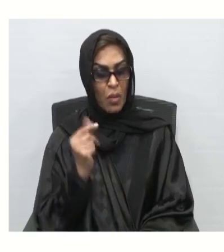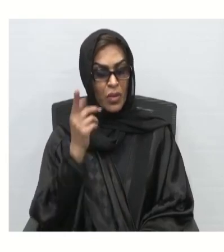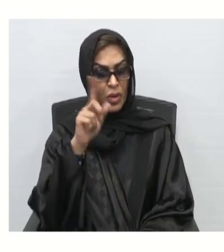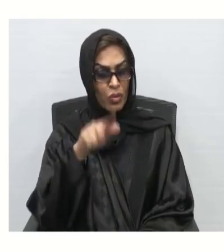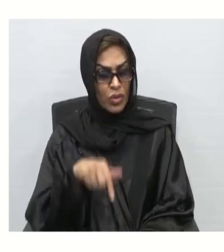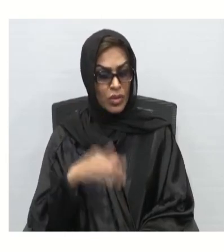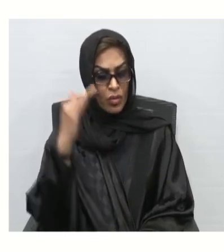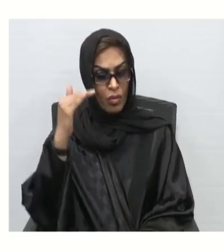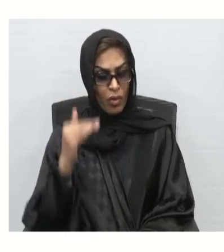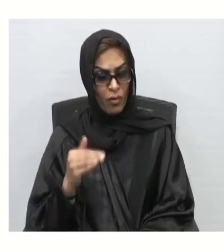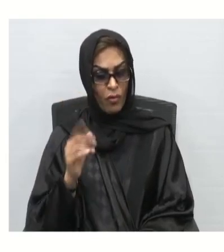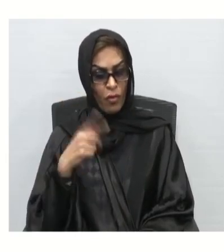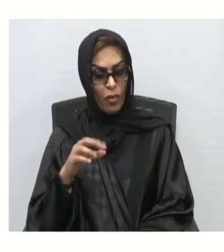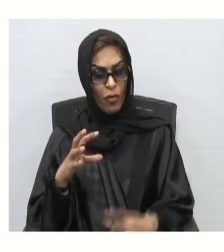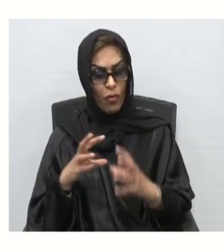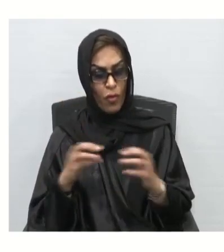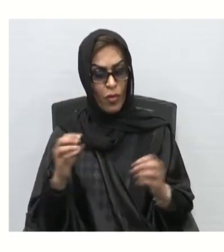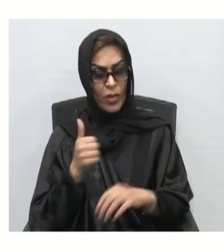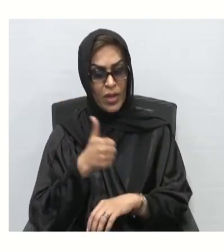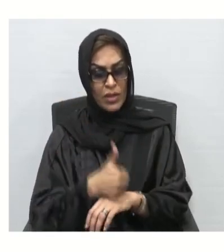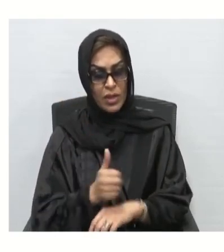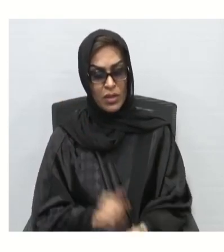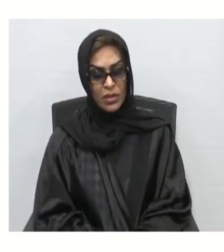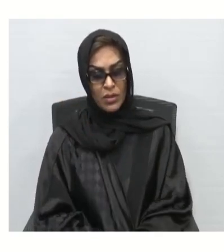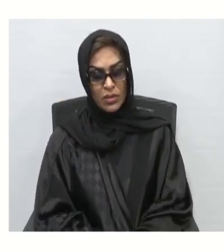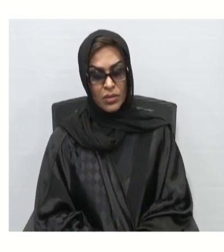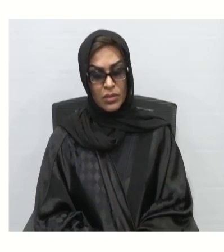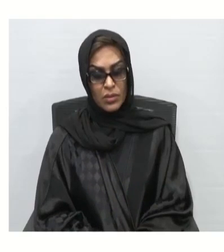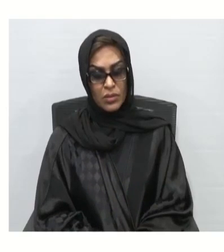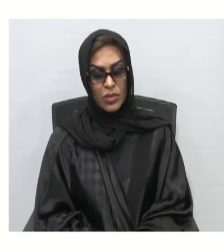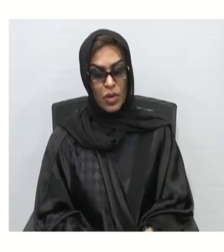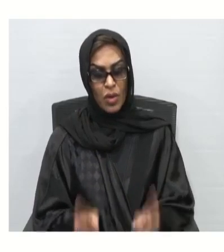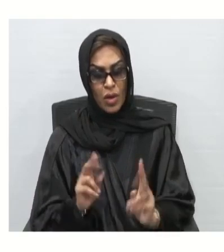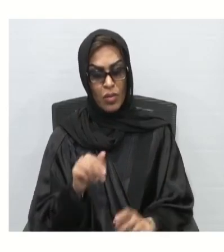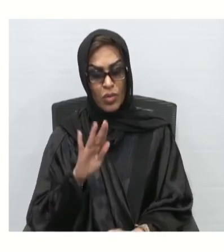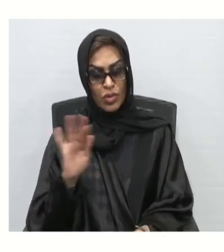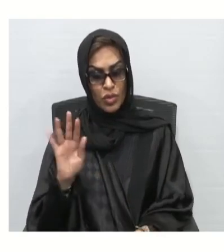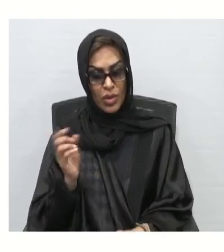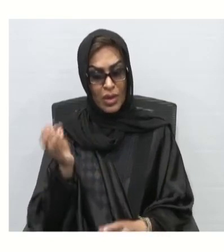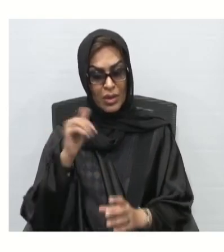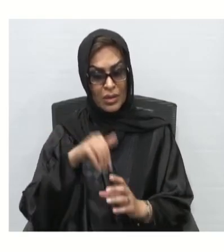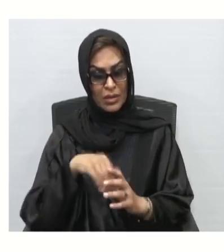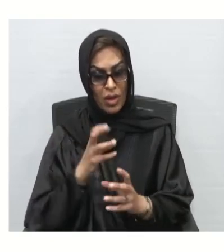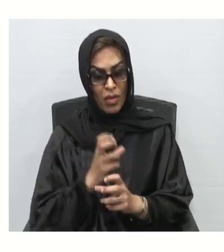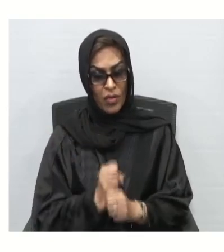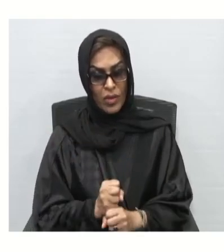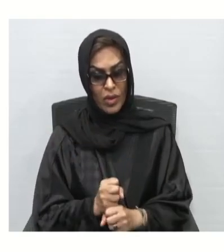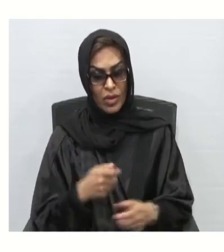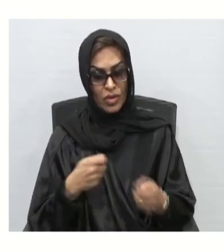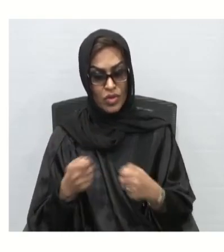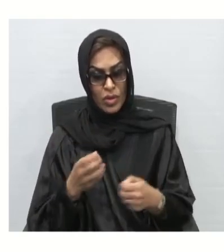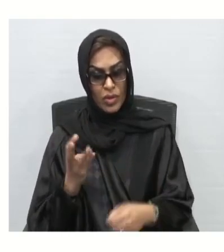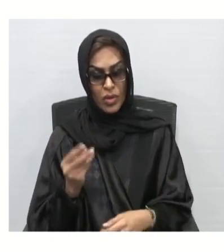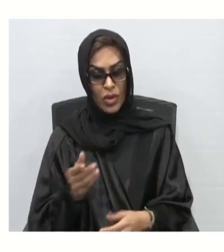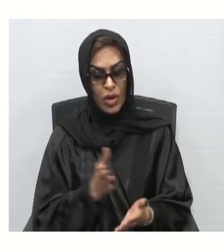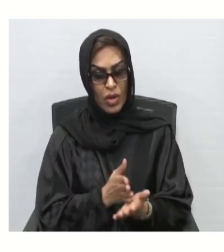امام المفهوم المناسب له المشروع الادخار التجاره الرقميه